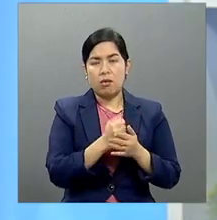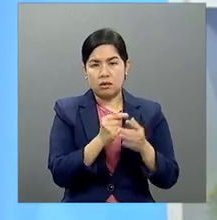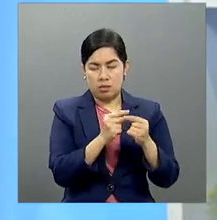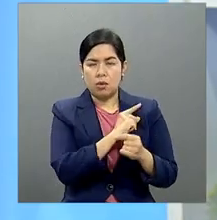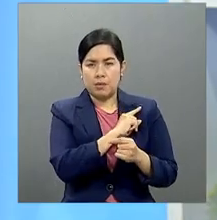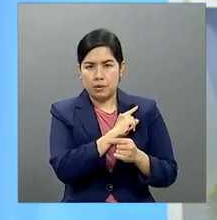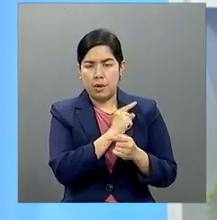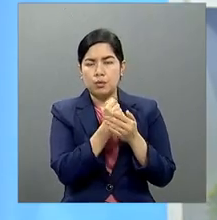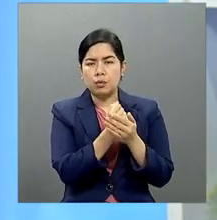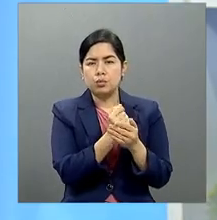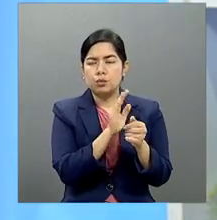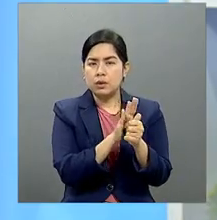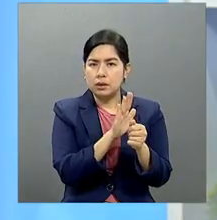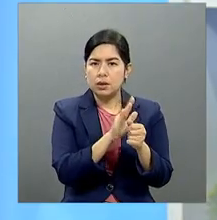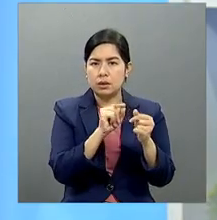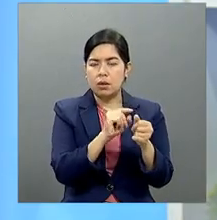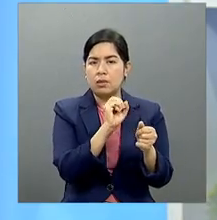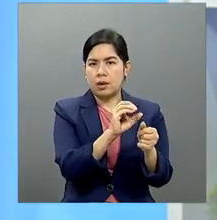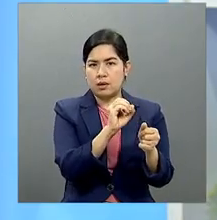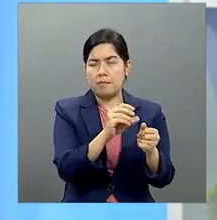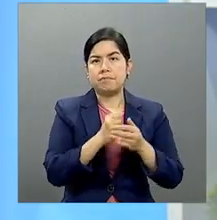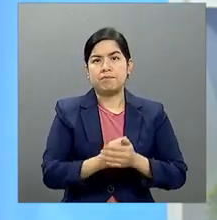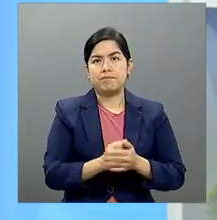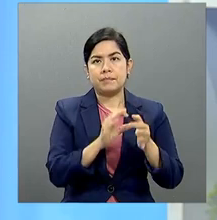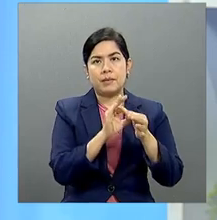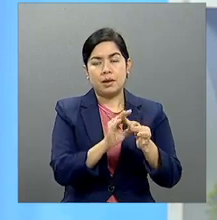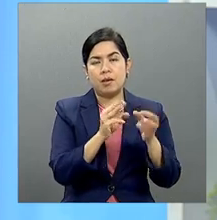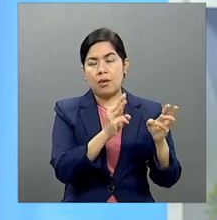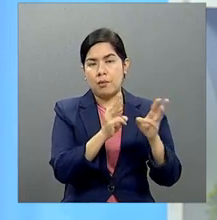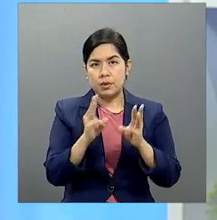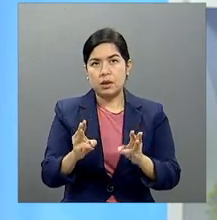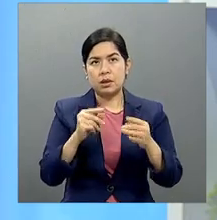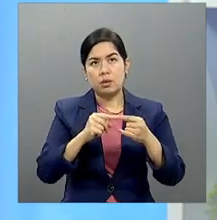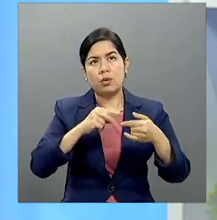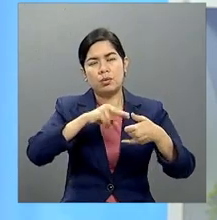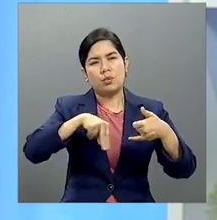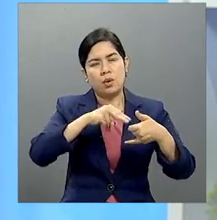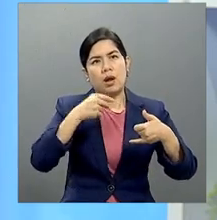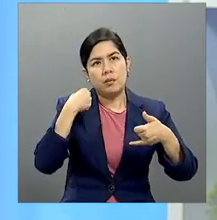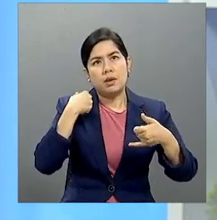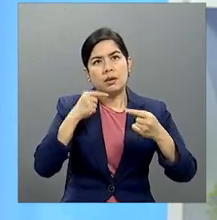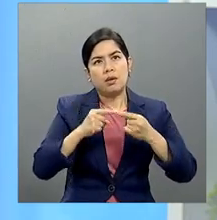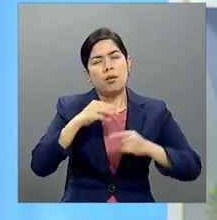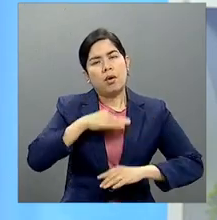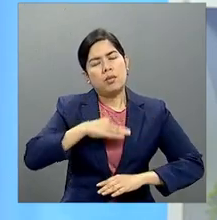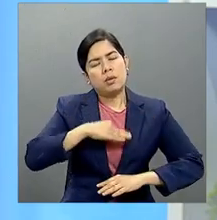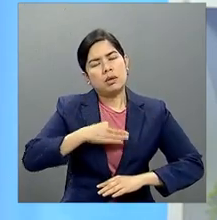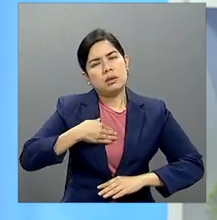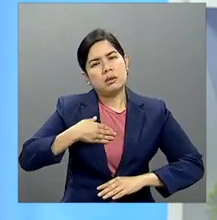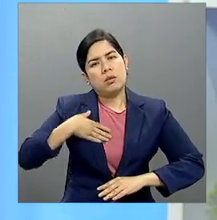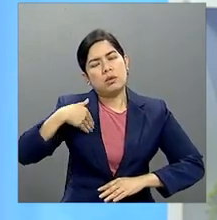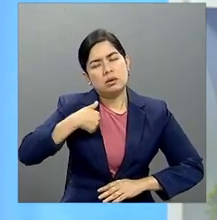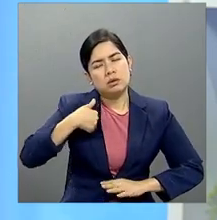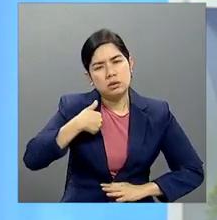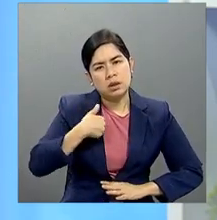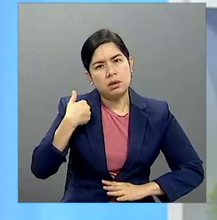ะก็ถึงแม้ว่าในเรื่องของการรักษาจะมีเรื่องของความเหนื่อยล้าทั้งร่างกายที่ส่งผลกระทบต่อจิตใจแต่แน่นอนว่าสุดท้ายการป